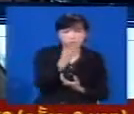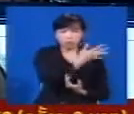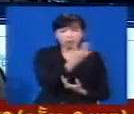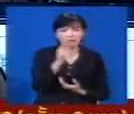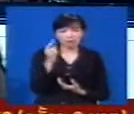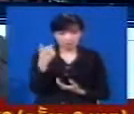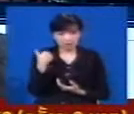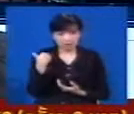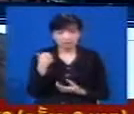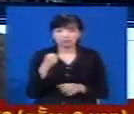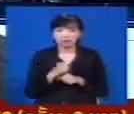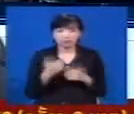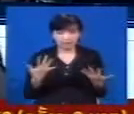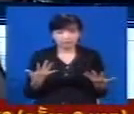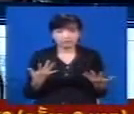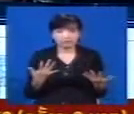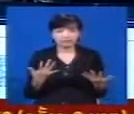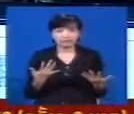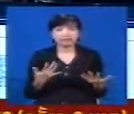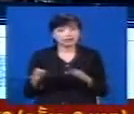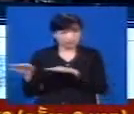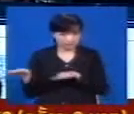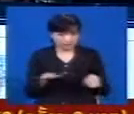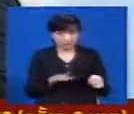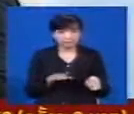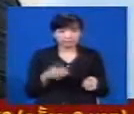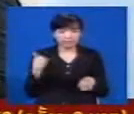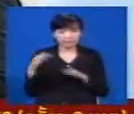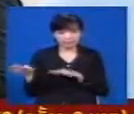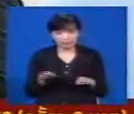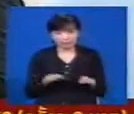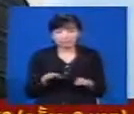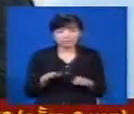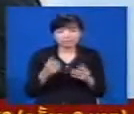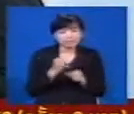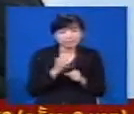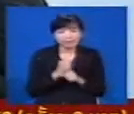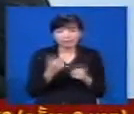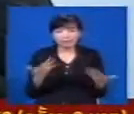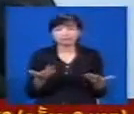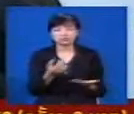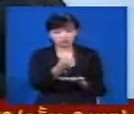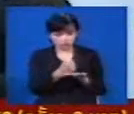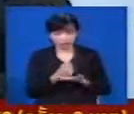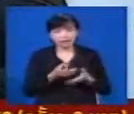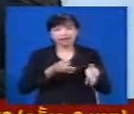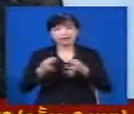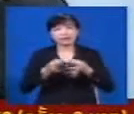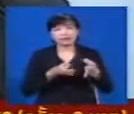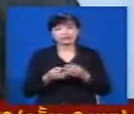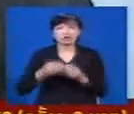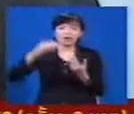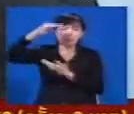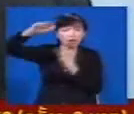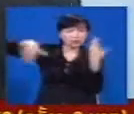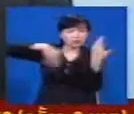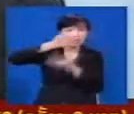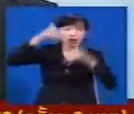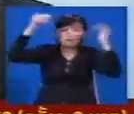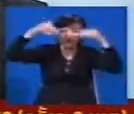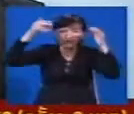ทีนี้จะสามารถยืนยันได้อย่างไรและเตรียมที่จะรับอย่างไรถ้าจะมาอย่างนั้นนะครับท่านจะอธิบายเรื่องของพายุเรื่องของฝนอย่างไรและ